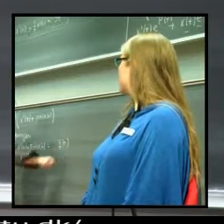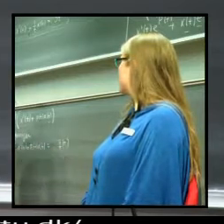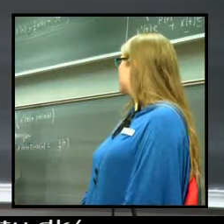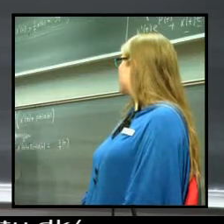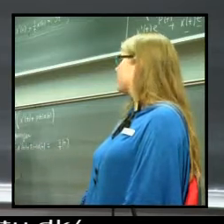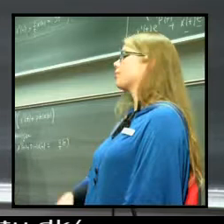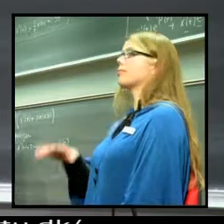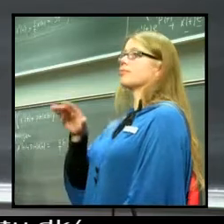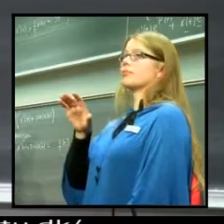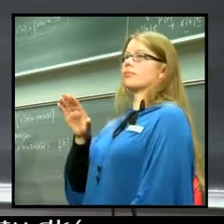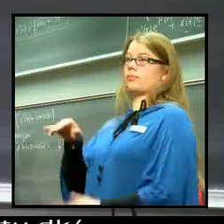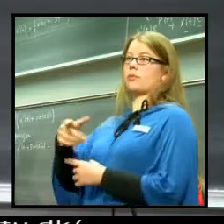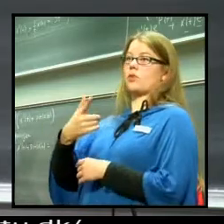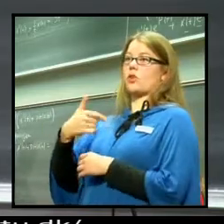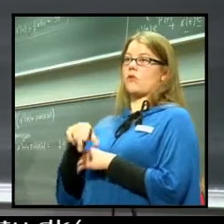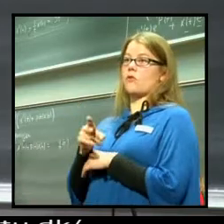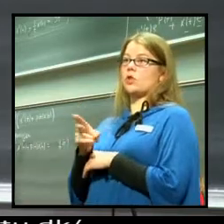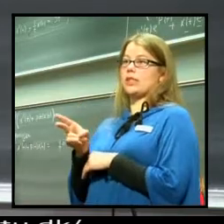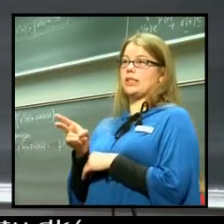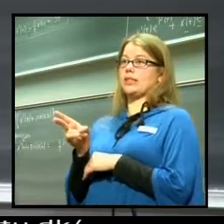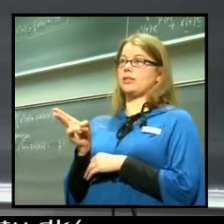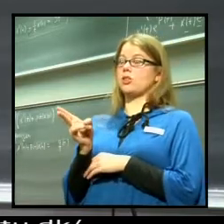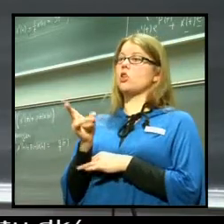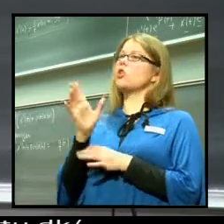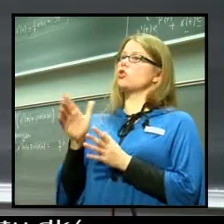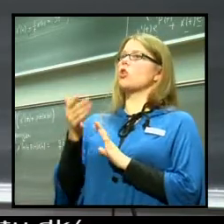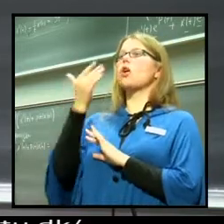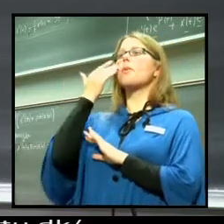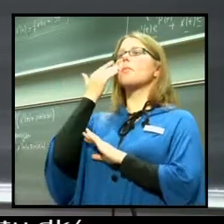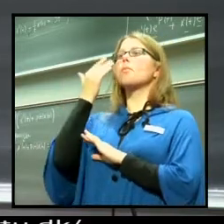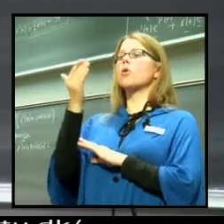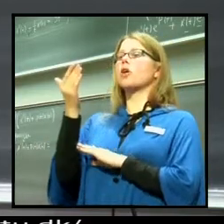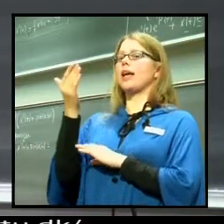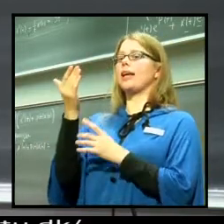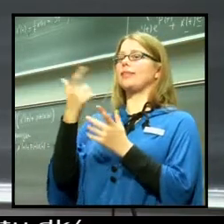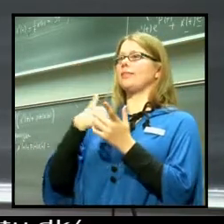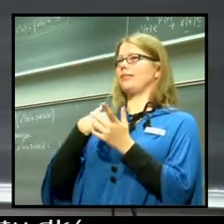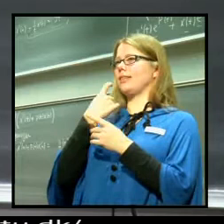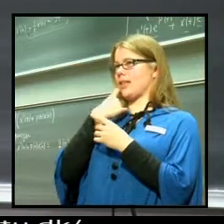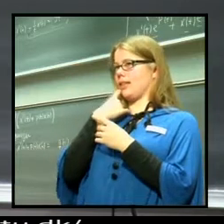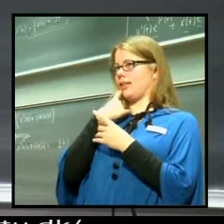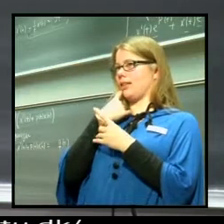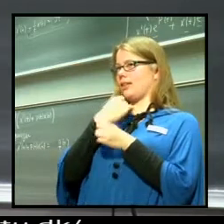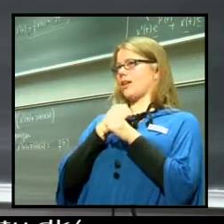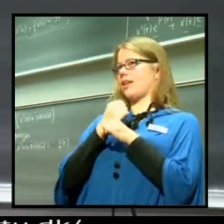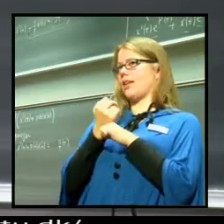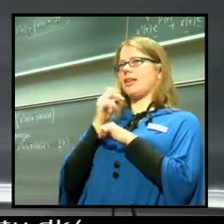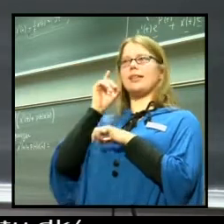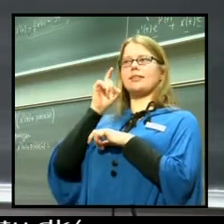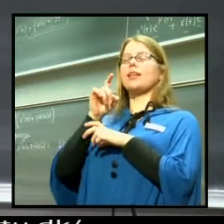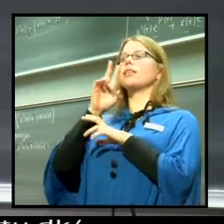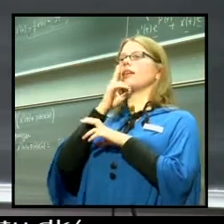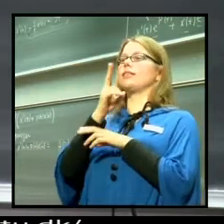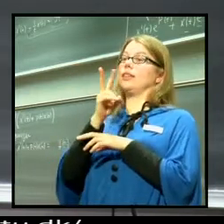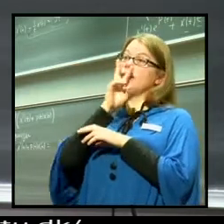q af t. Det var vores ligning. Så på grund af, at jeg lige har lavet et lille trick, så kan jeg se, at det nok er meget smart at gange på venstre